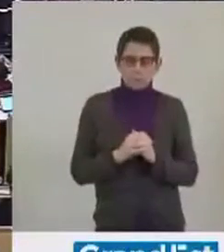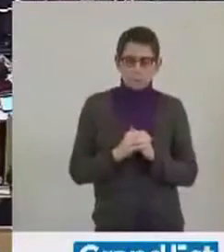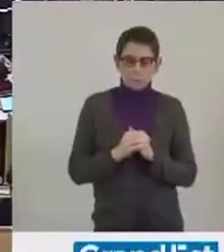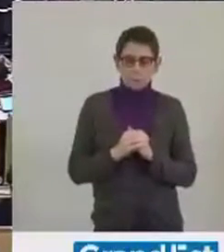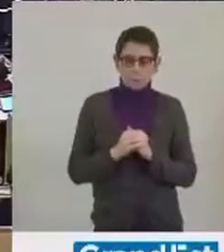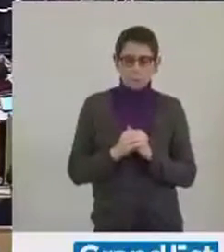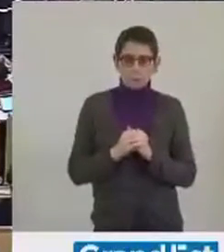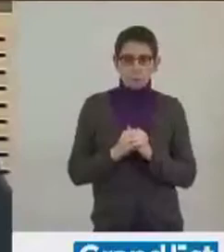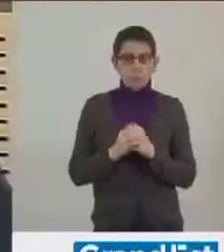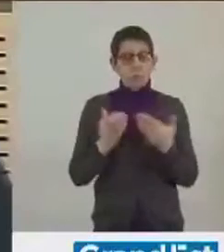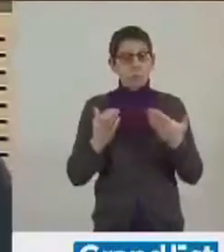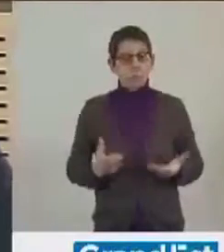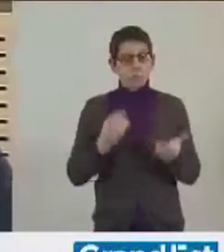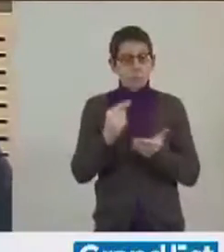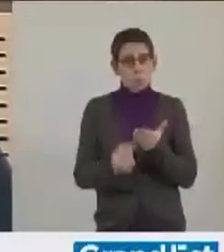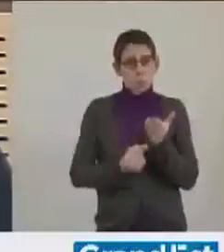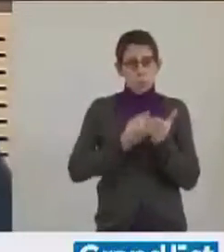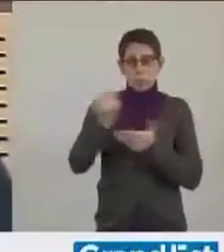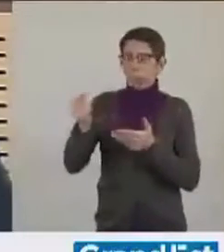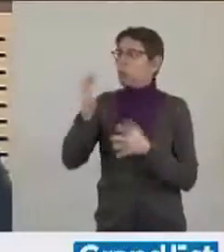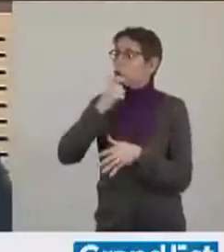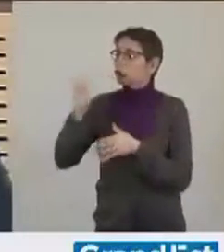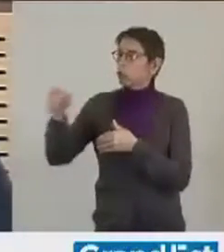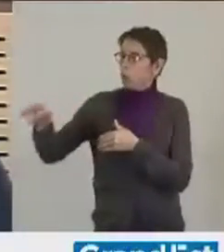reprendre le message qui a été donné par Jean.